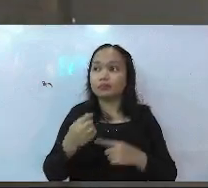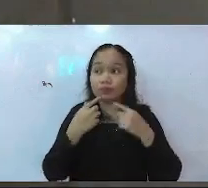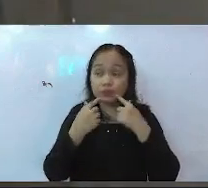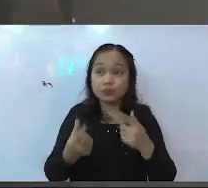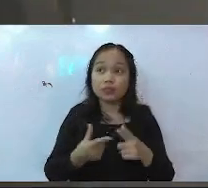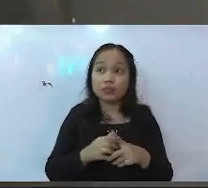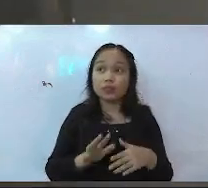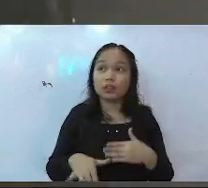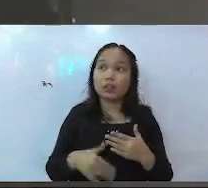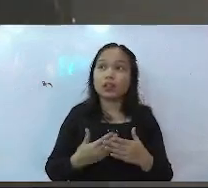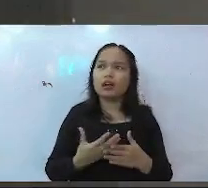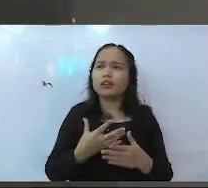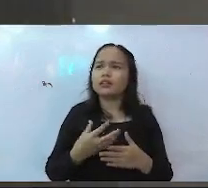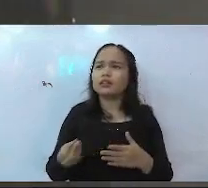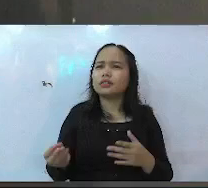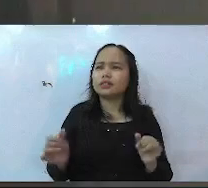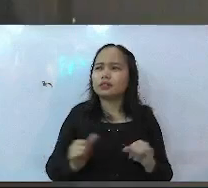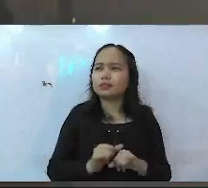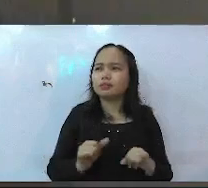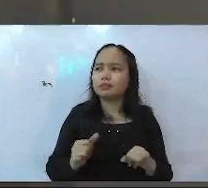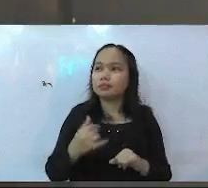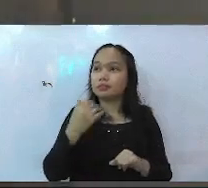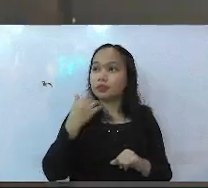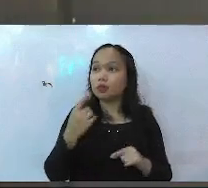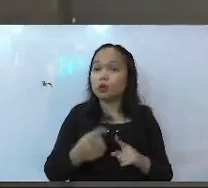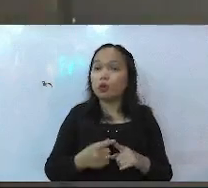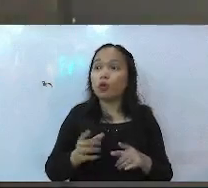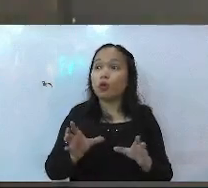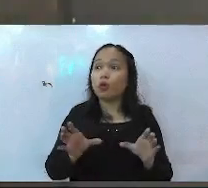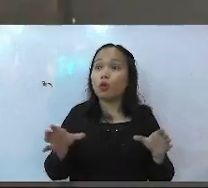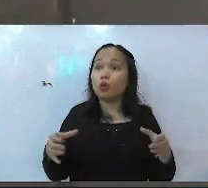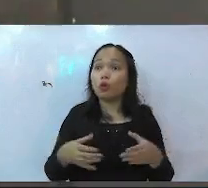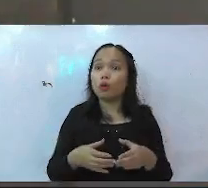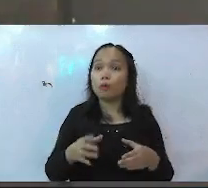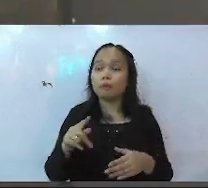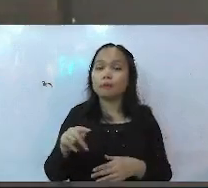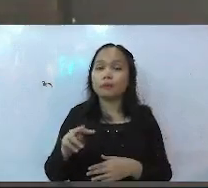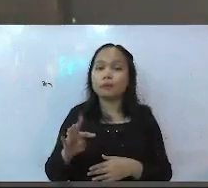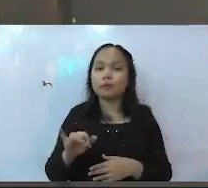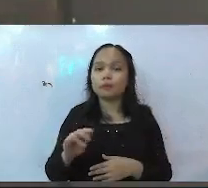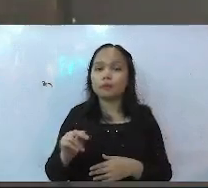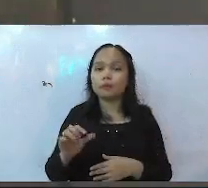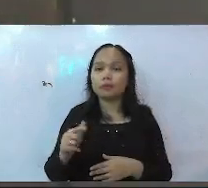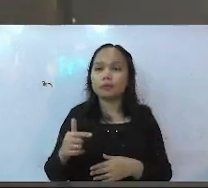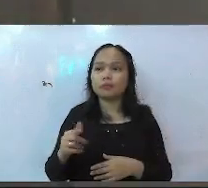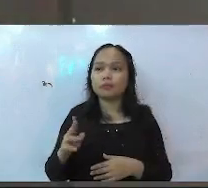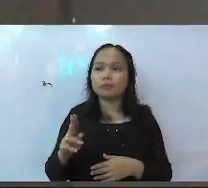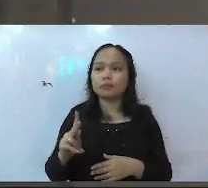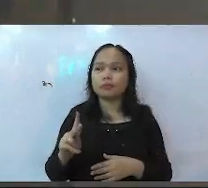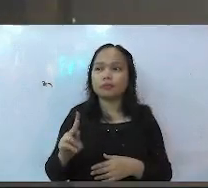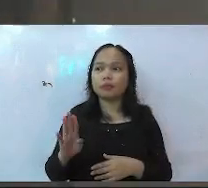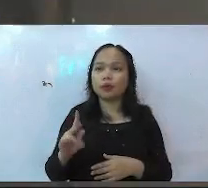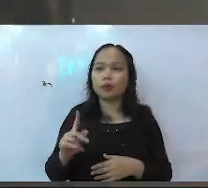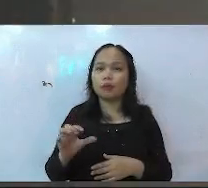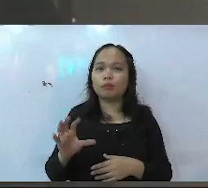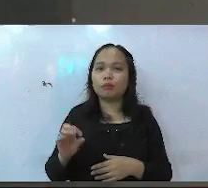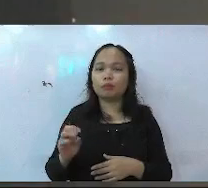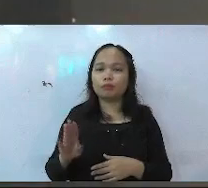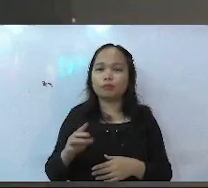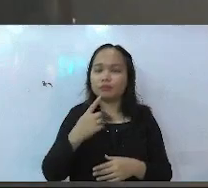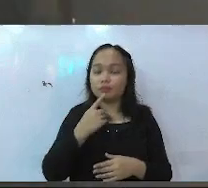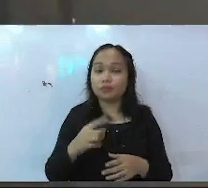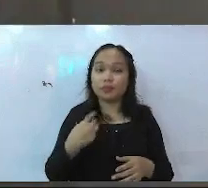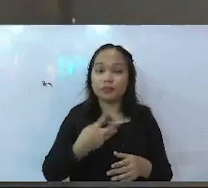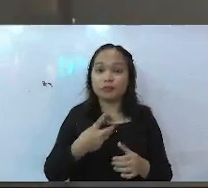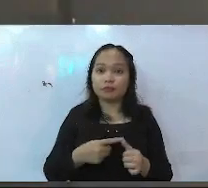inyo at ganun din sa pinagbuklod station mula sa South border station Ayan meron din silang isang first time